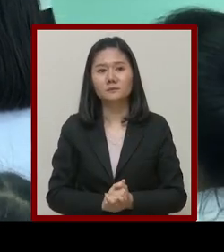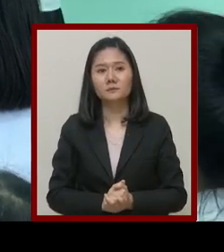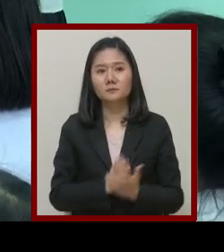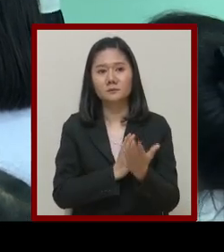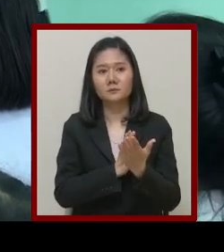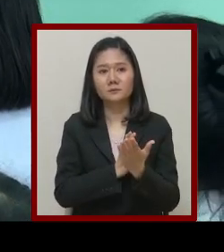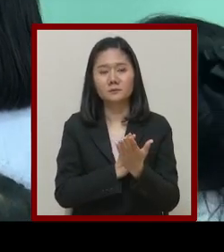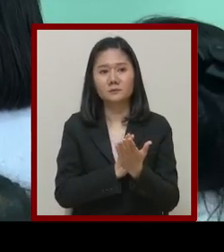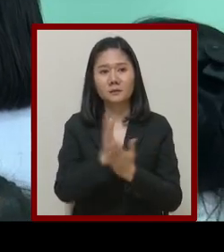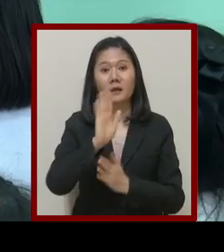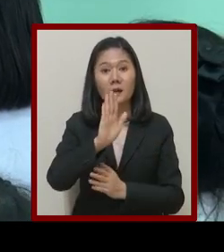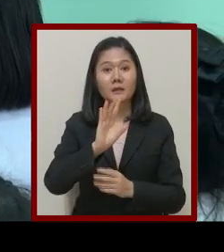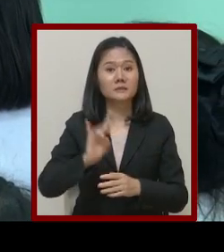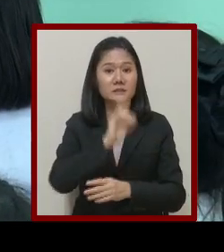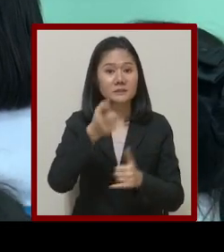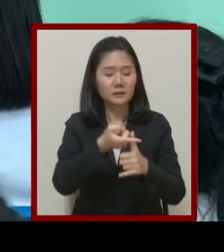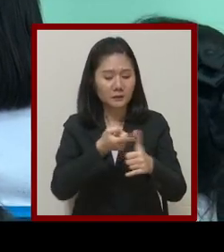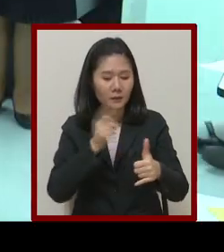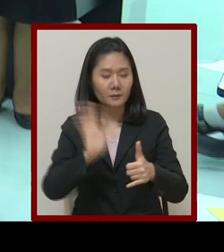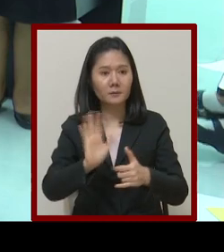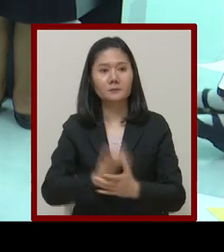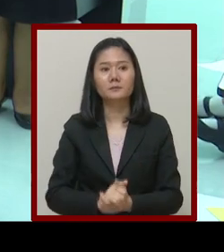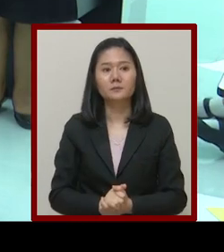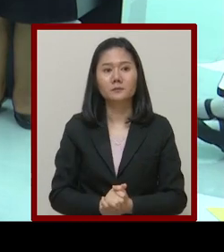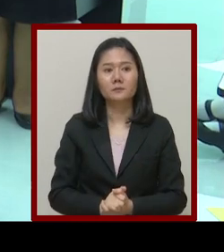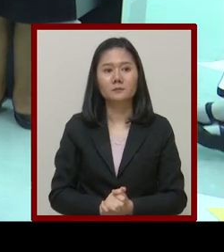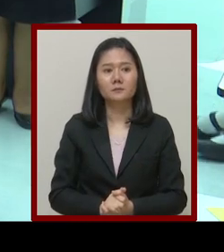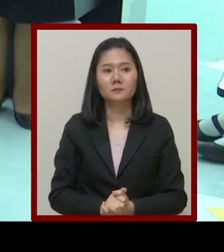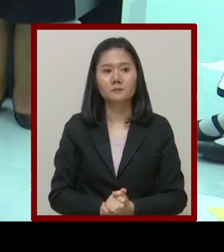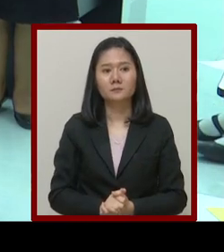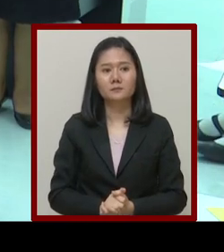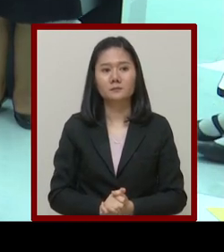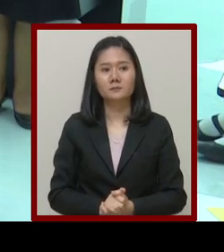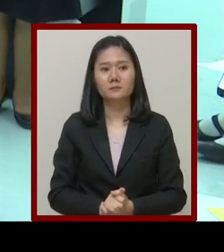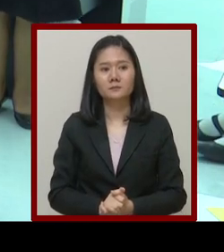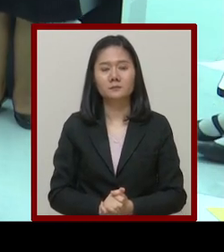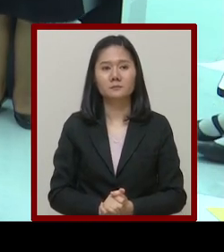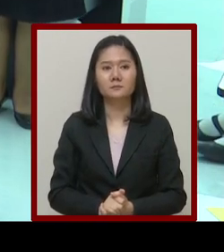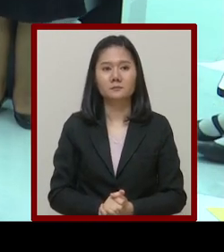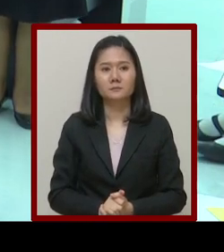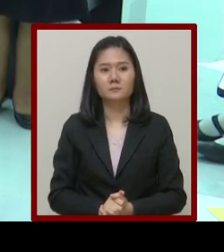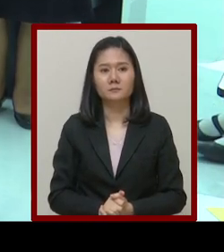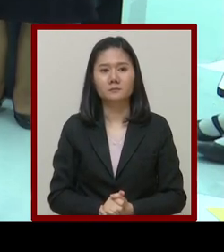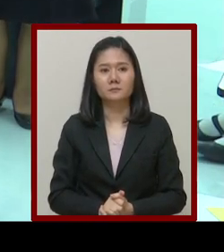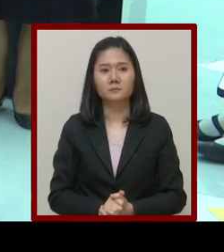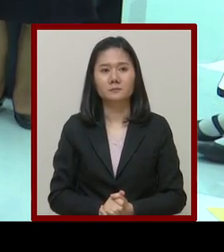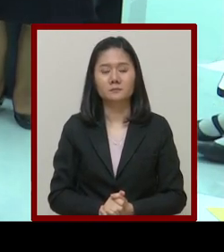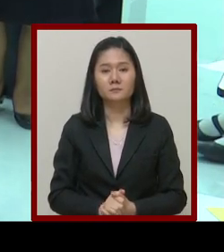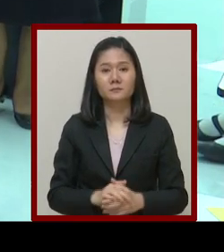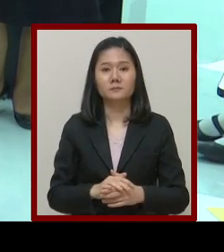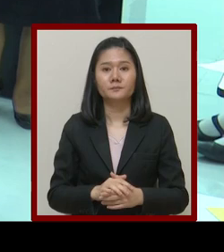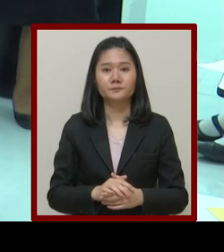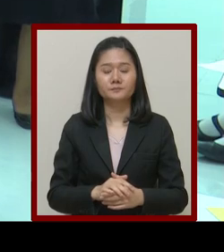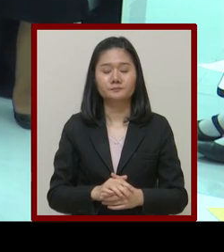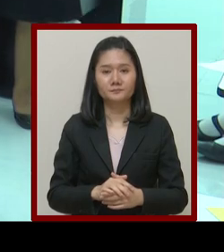ตั้งอยู่ในเขตห้ามล่าสัตว์ป่าเขาประบางคลามบ้านทุ่งเตี่ยวตำบลคลองท่อม